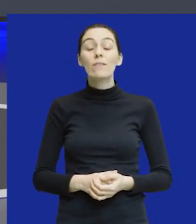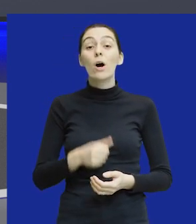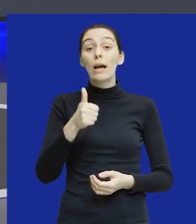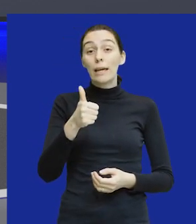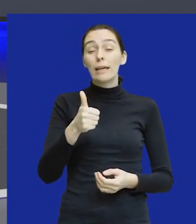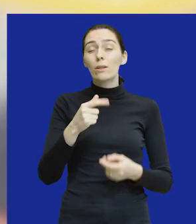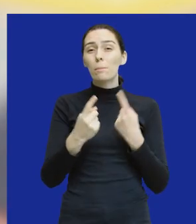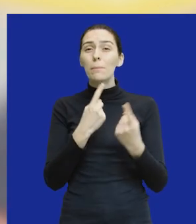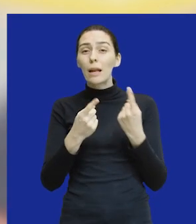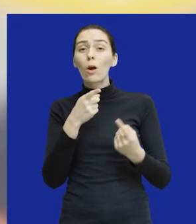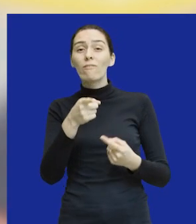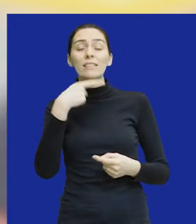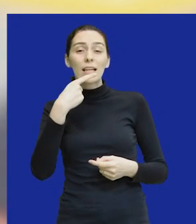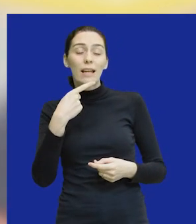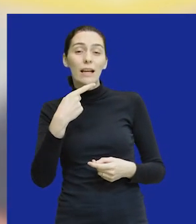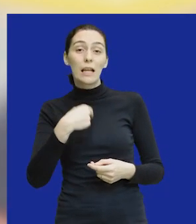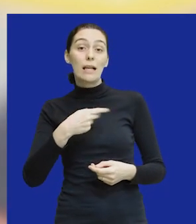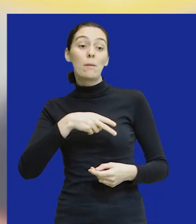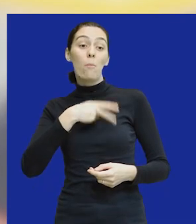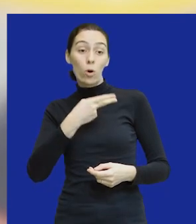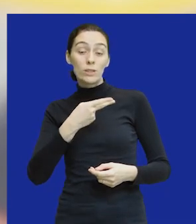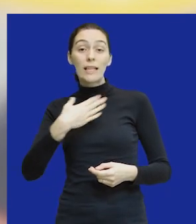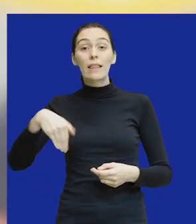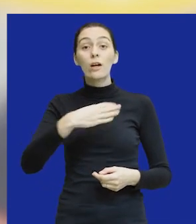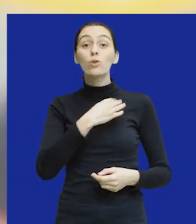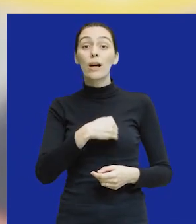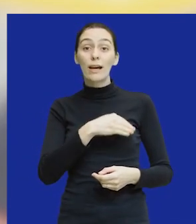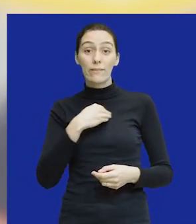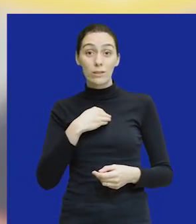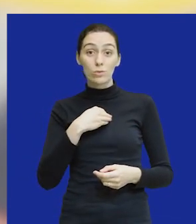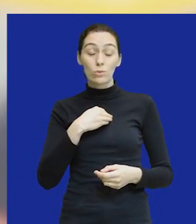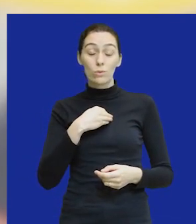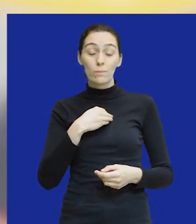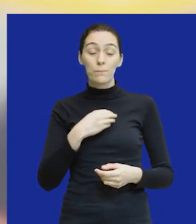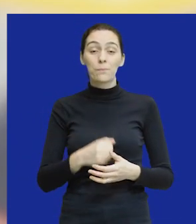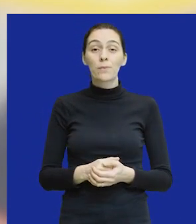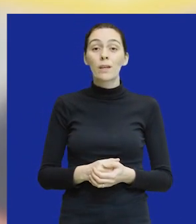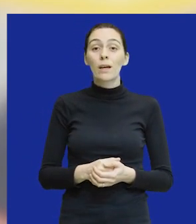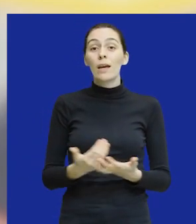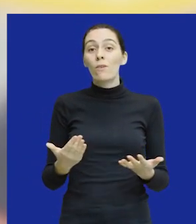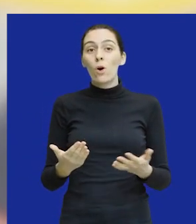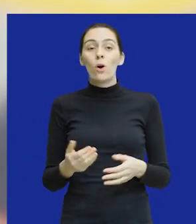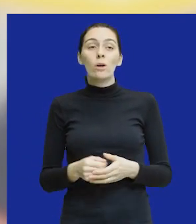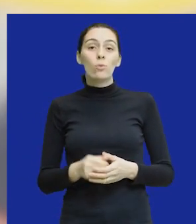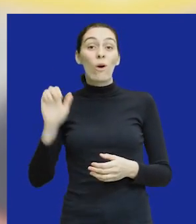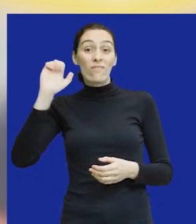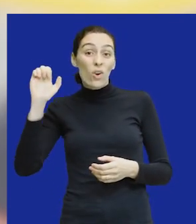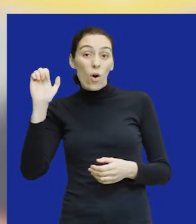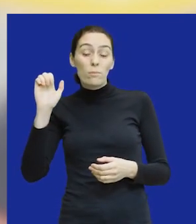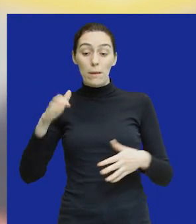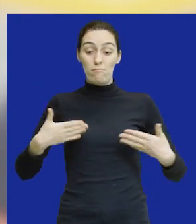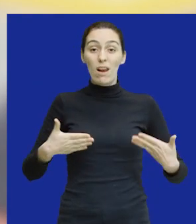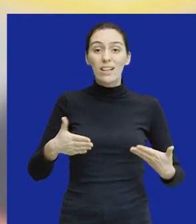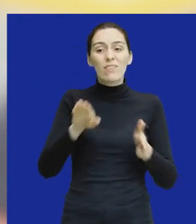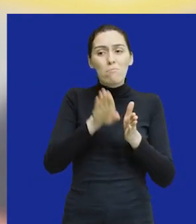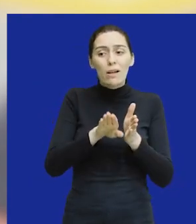kuću izjavili ste, baš sam presretan i ponosan na našu Hrvatsku. Trend u Europi je da mladi sve manje idu u